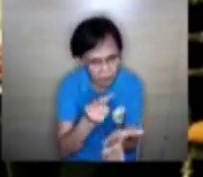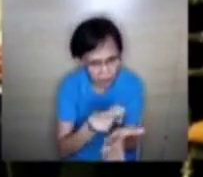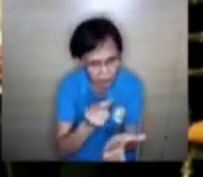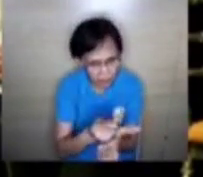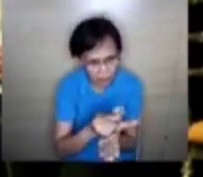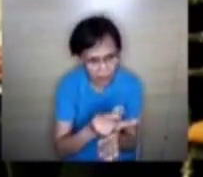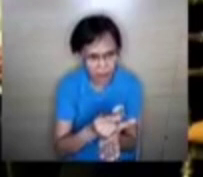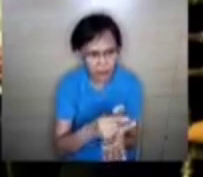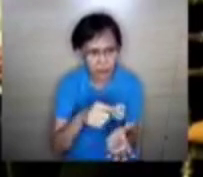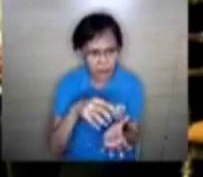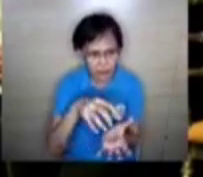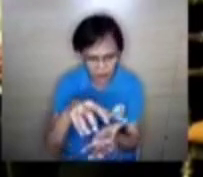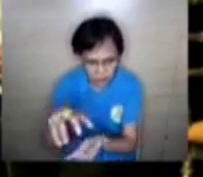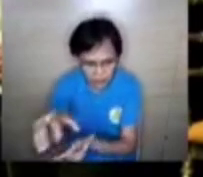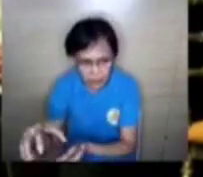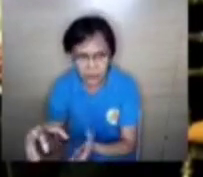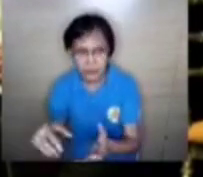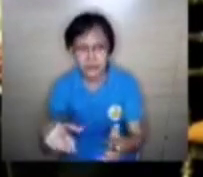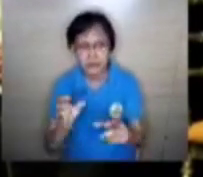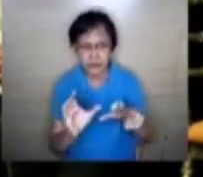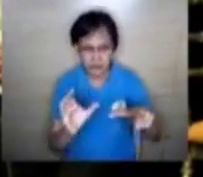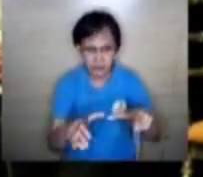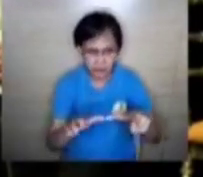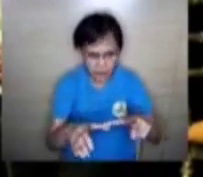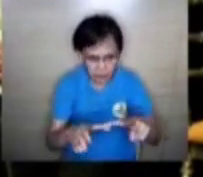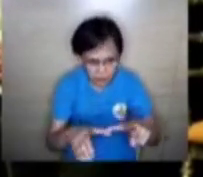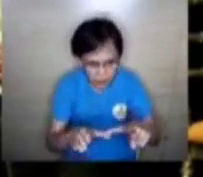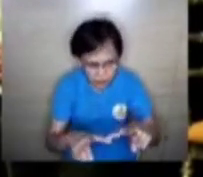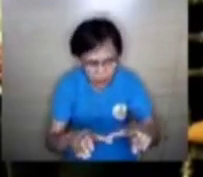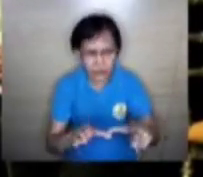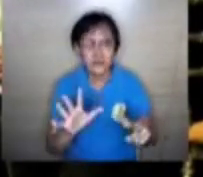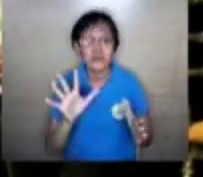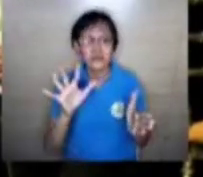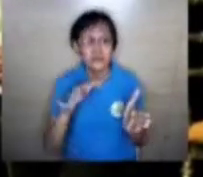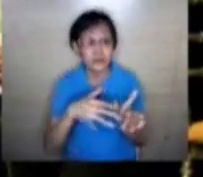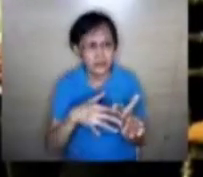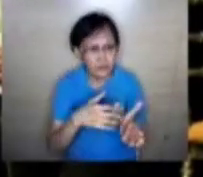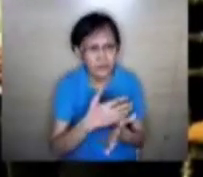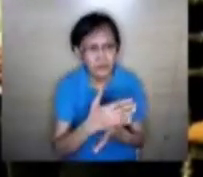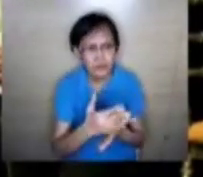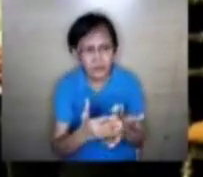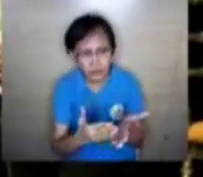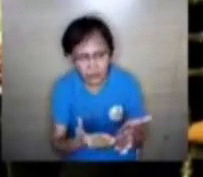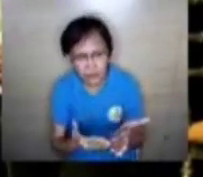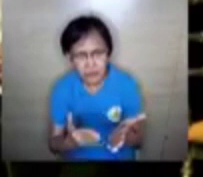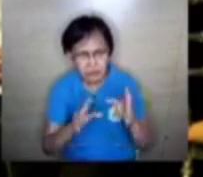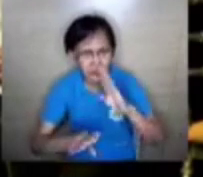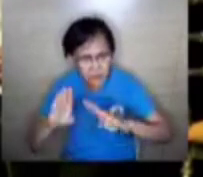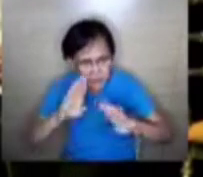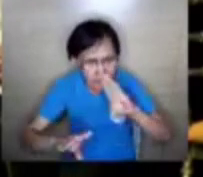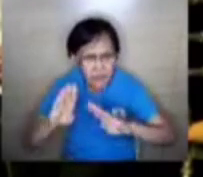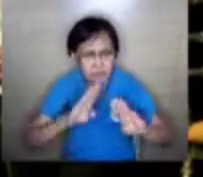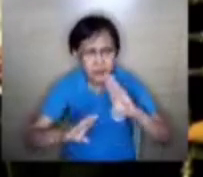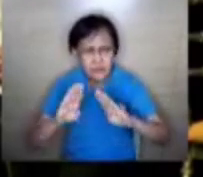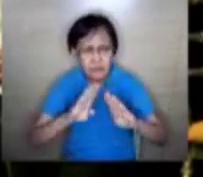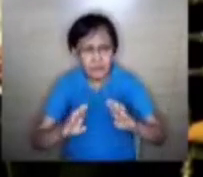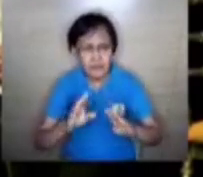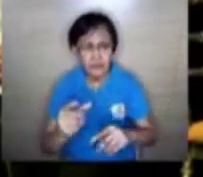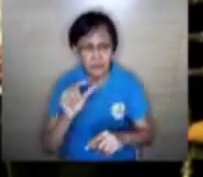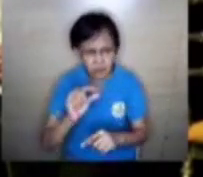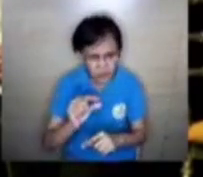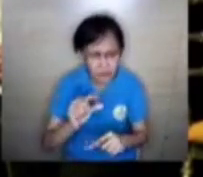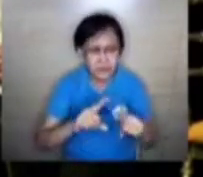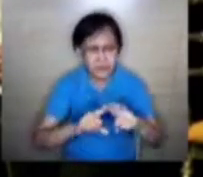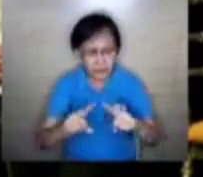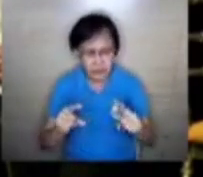sa persons with disabilities, 1,500 piso. Inaamin ko na nagka-problema ng konti, pero ang importante, inaayos